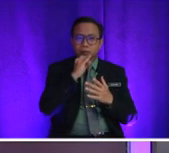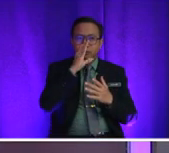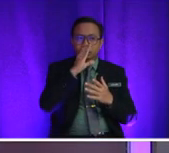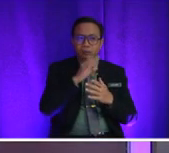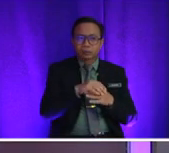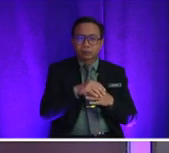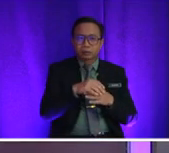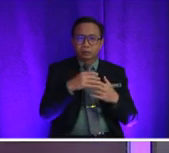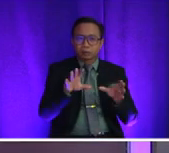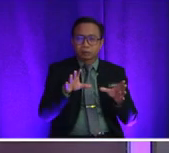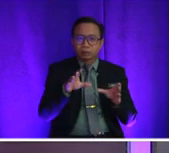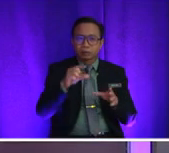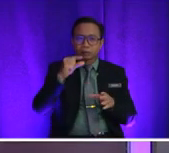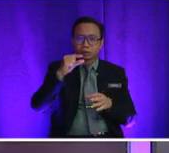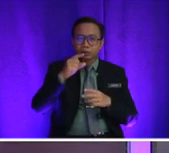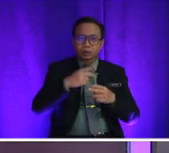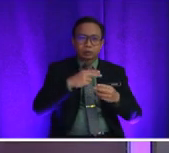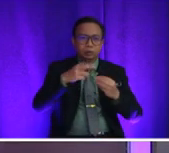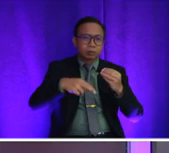bergulung oke